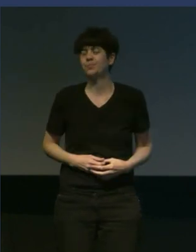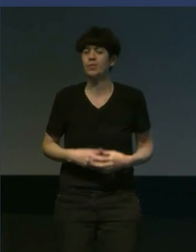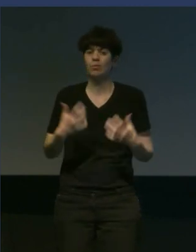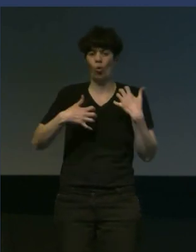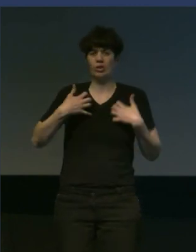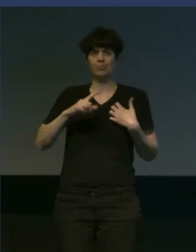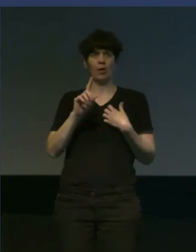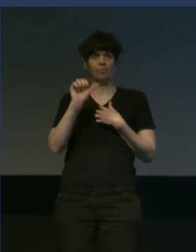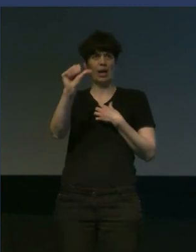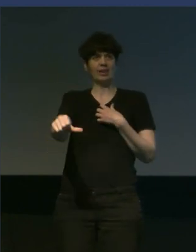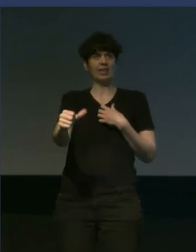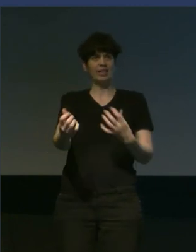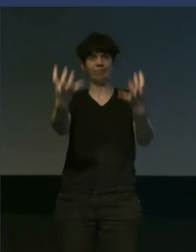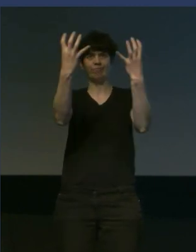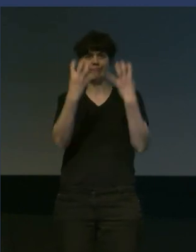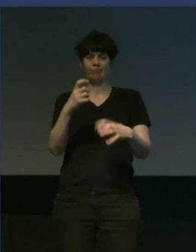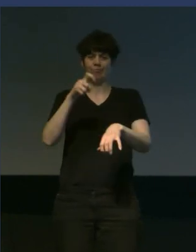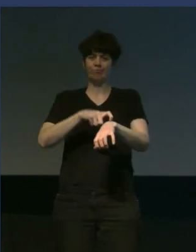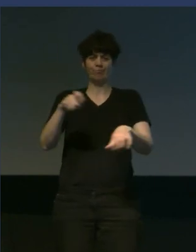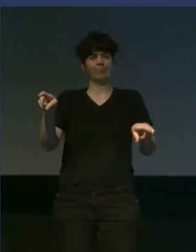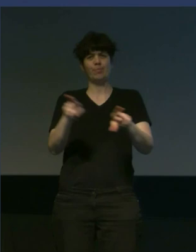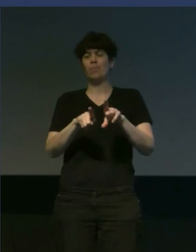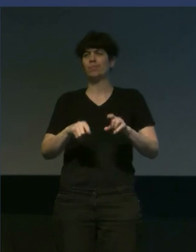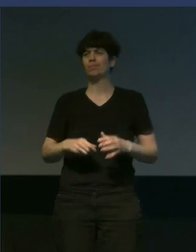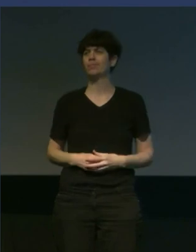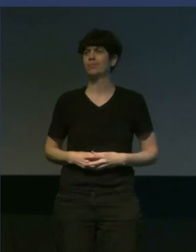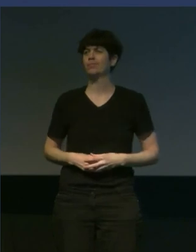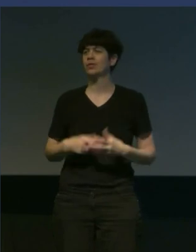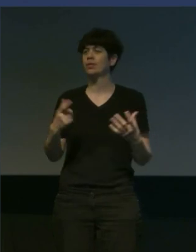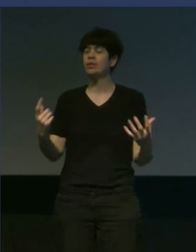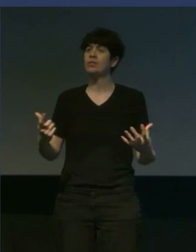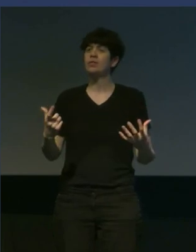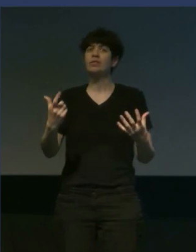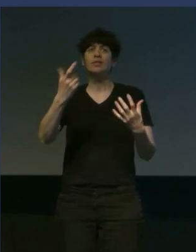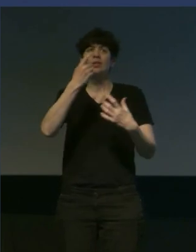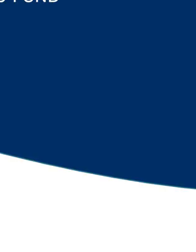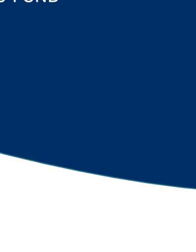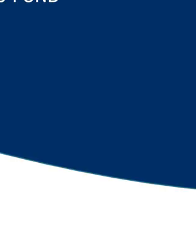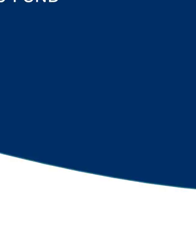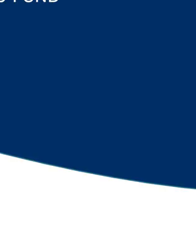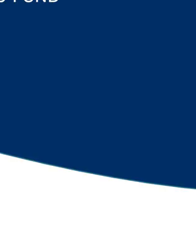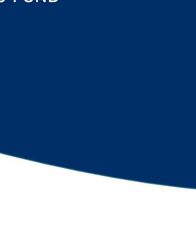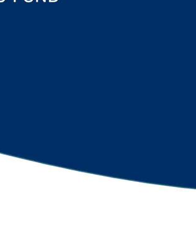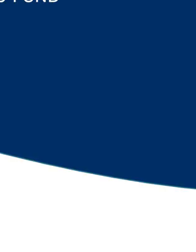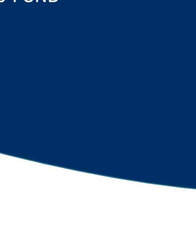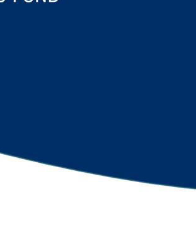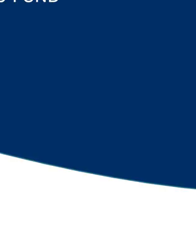c'est mardi prochain à la même heure. Donc, je vais vous souhaiter une très bonne soirée à vous.